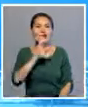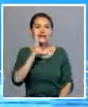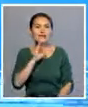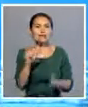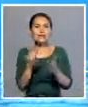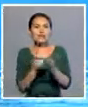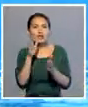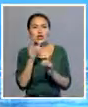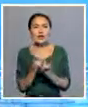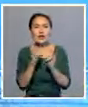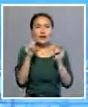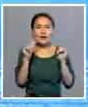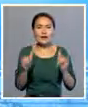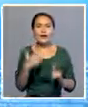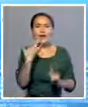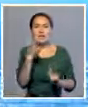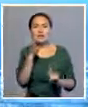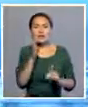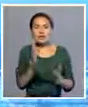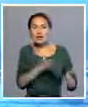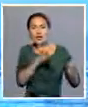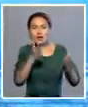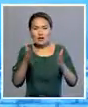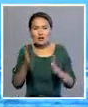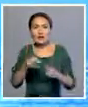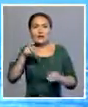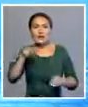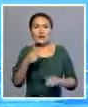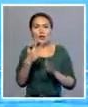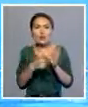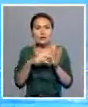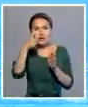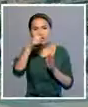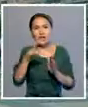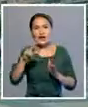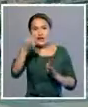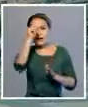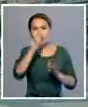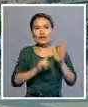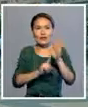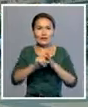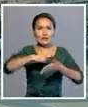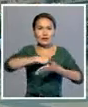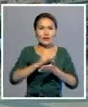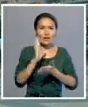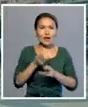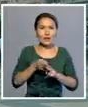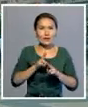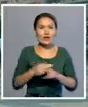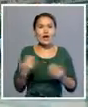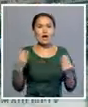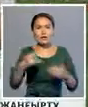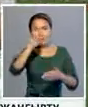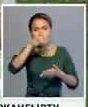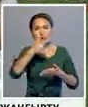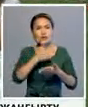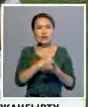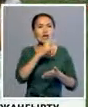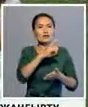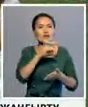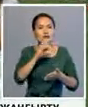Әйелдердің зейнет жасын ұзарту 5 жылдан соң ғана кезең-кезеңмен жүзеге асырыла бастайды. Елдегі зейнетақы реформасы мәселелеріне қатысты үндеуінде